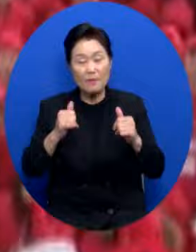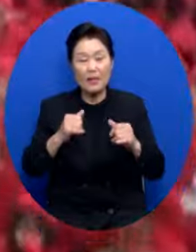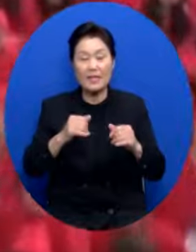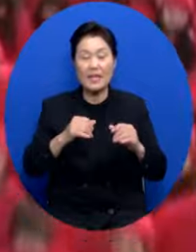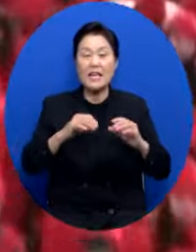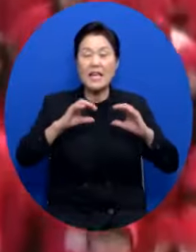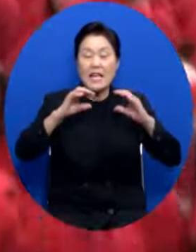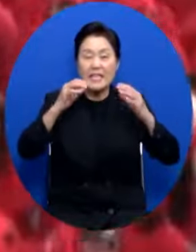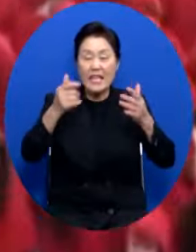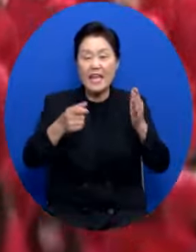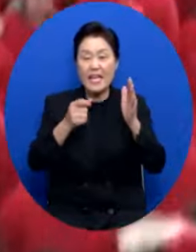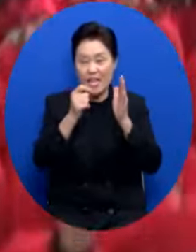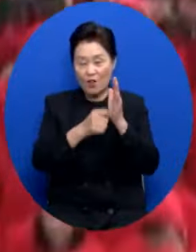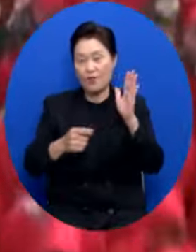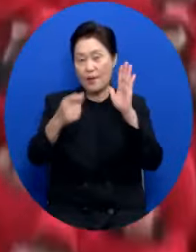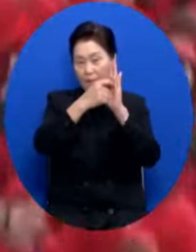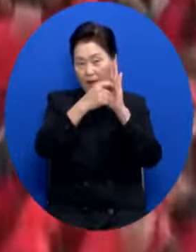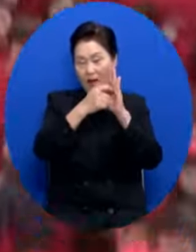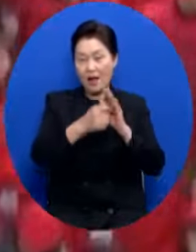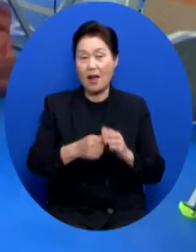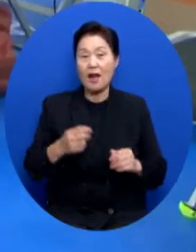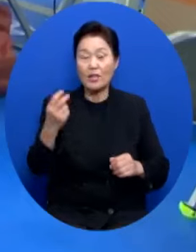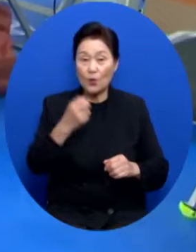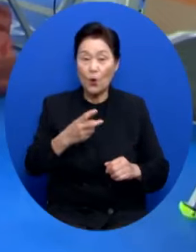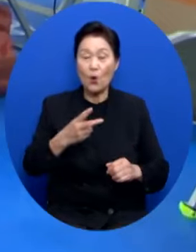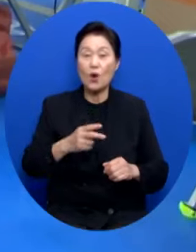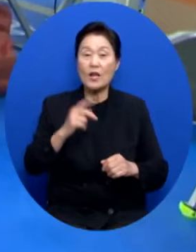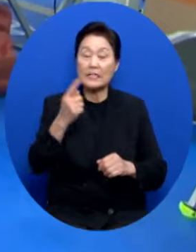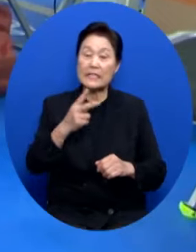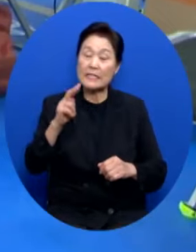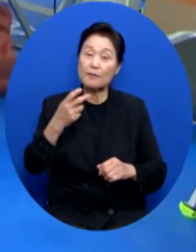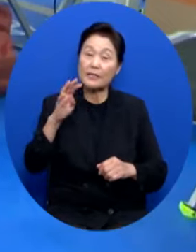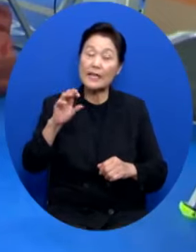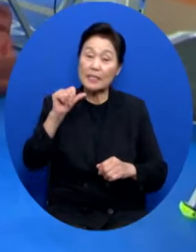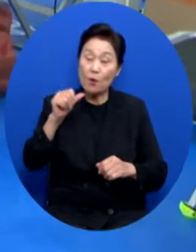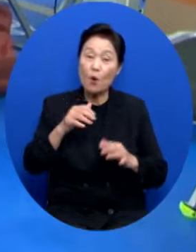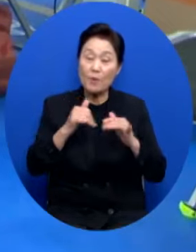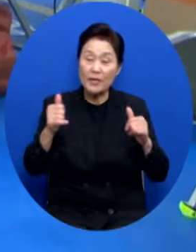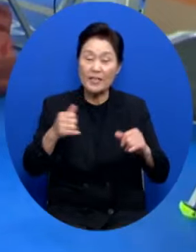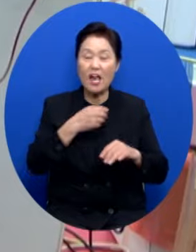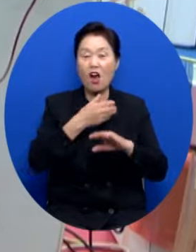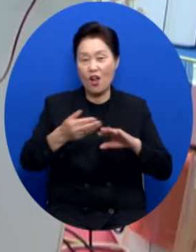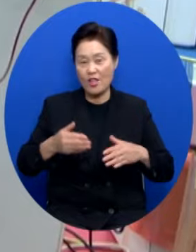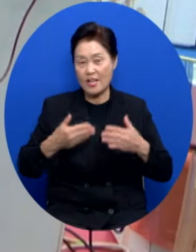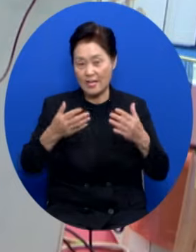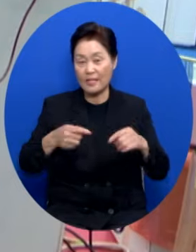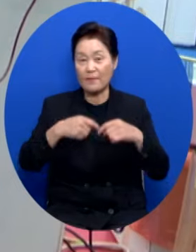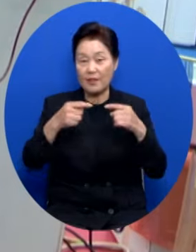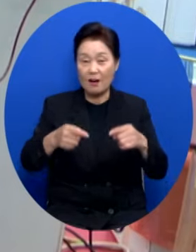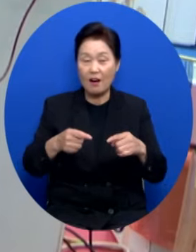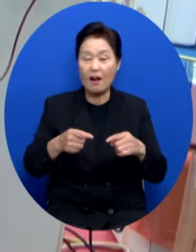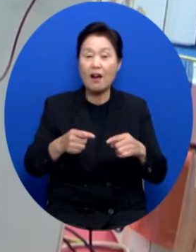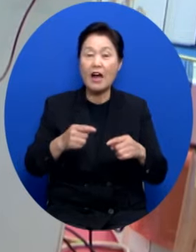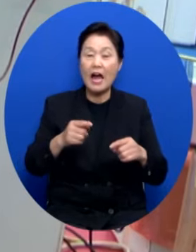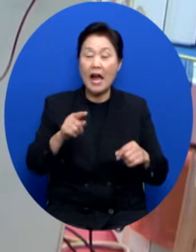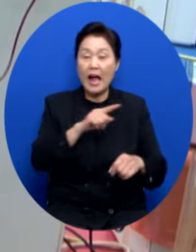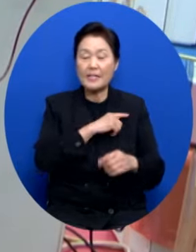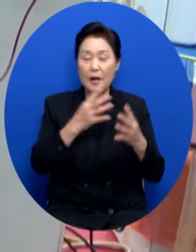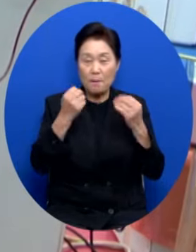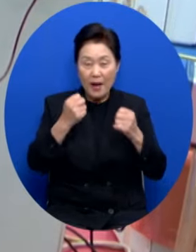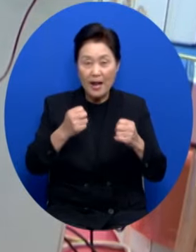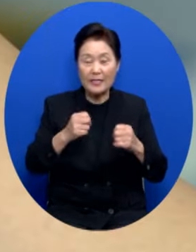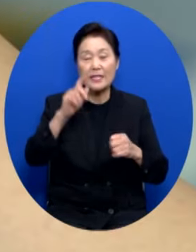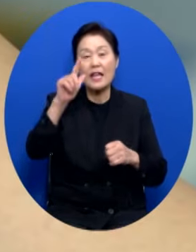기네스에 등재됐습니다. 2014년에는 1,245명의 인원이 헌혈에 나서 단일 기관 1일 최대 인원 헌혈